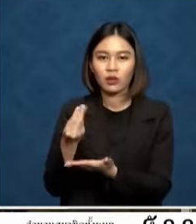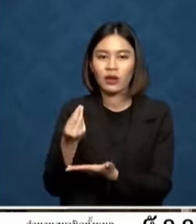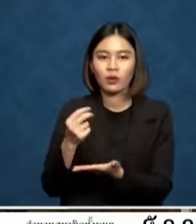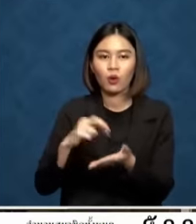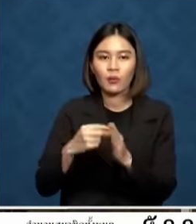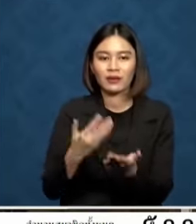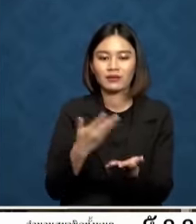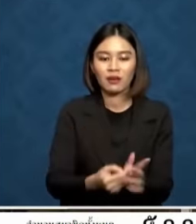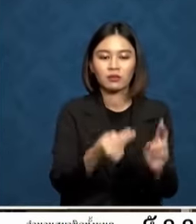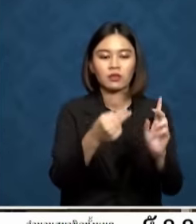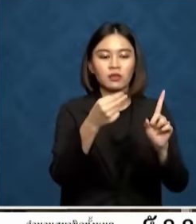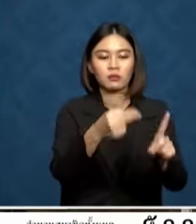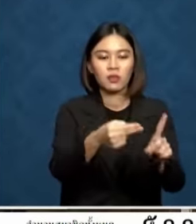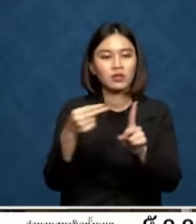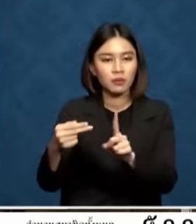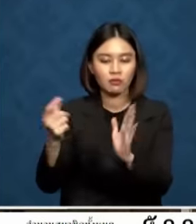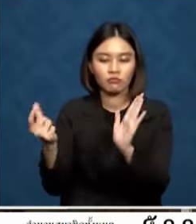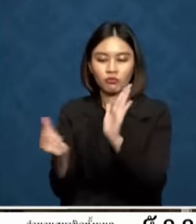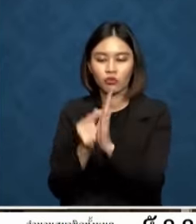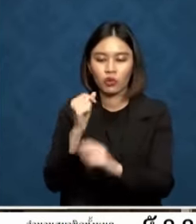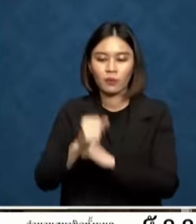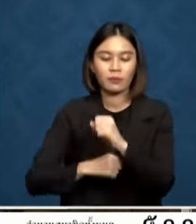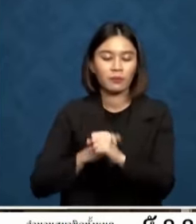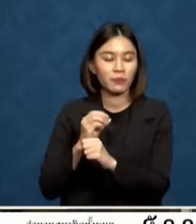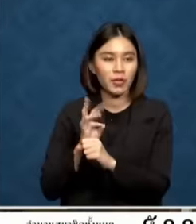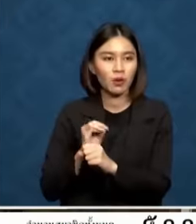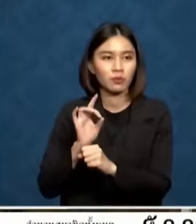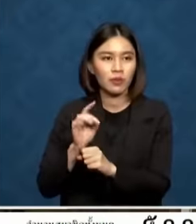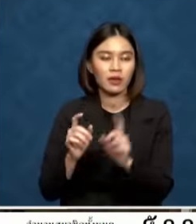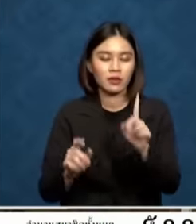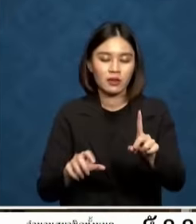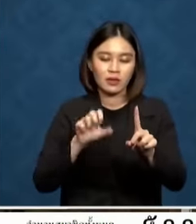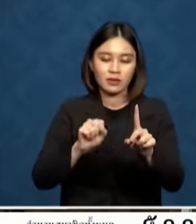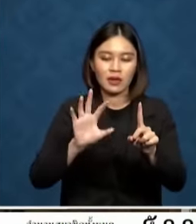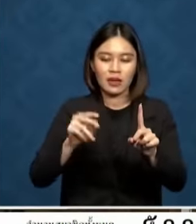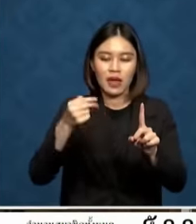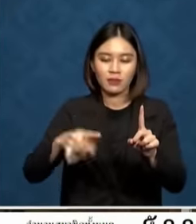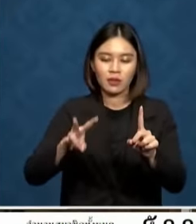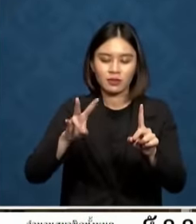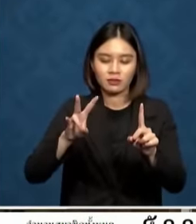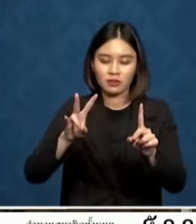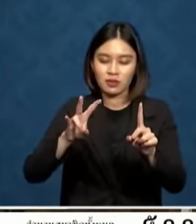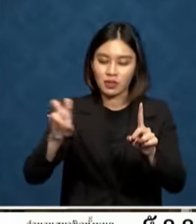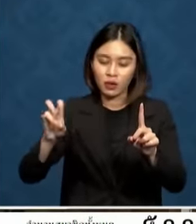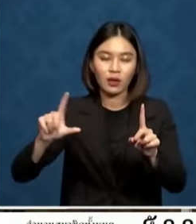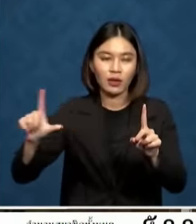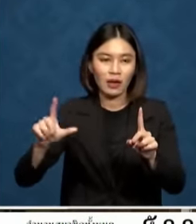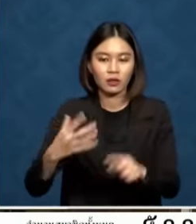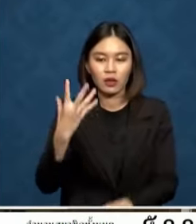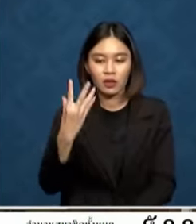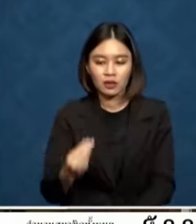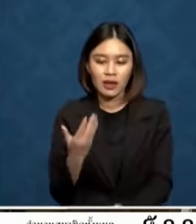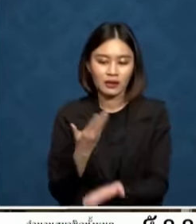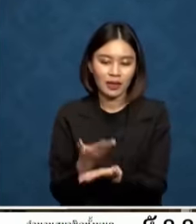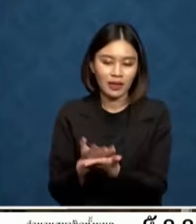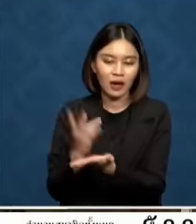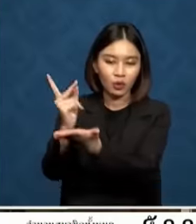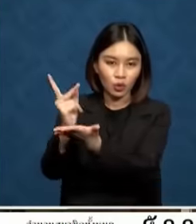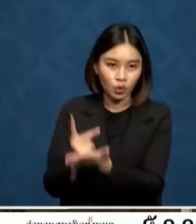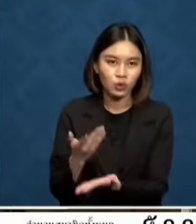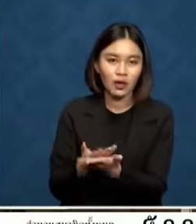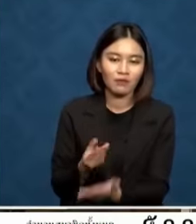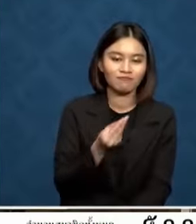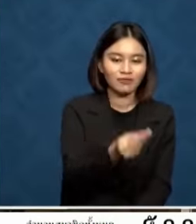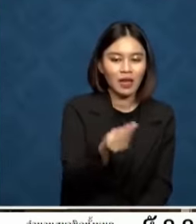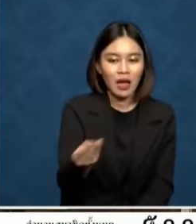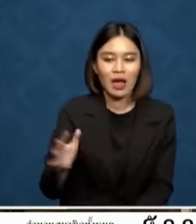walletใส่ลงไปในงบ 68อยู่1,700ล้านเพราะฉะนั้นยังเหลือเงินที่จะต้องกู้มาแจกเพิ่ม